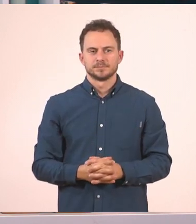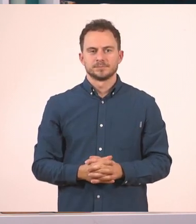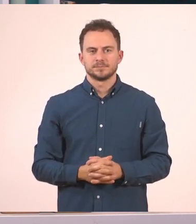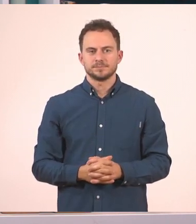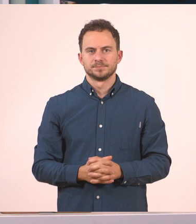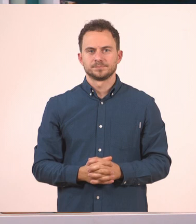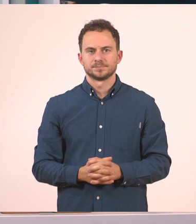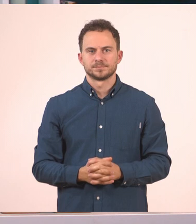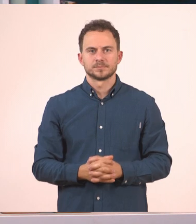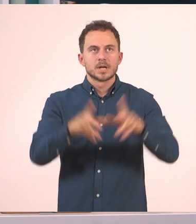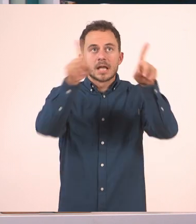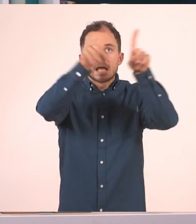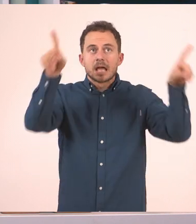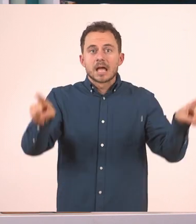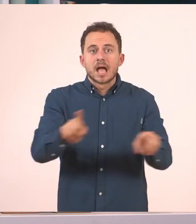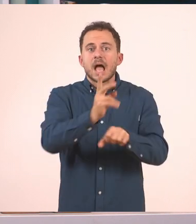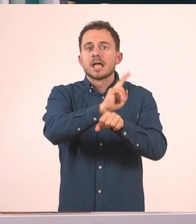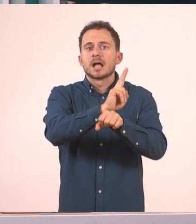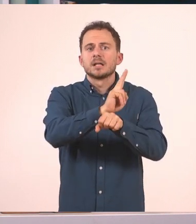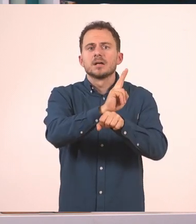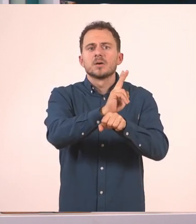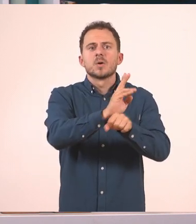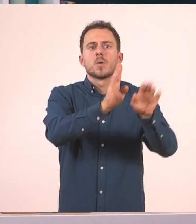Σε πόσα κομμάτια είχαμε χωρίσει εδώ το χαρτόνι μας?